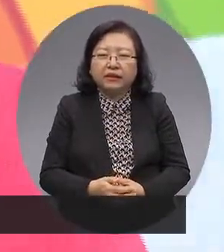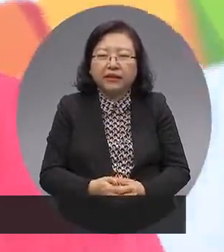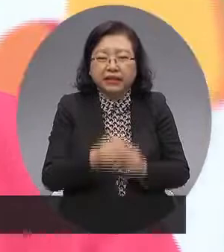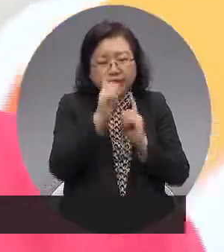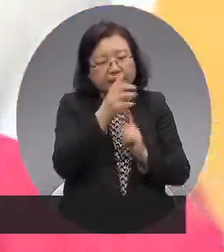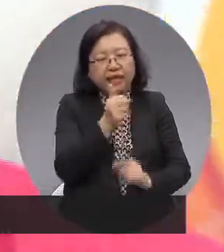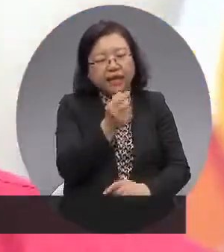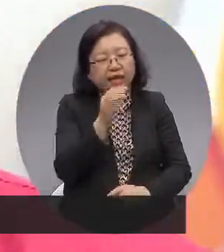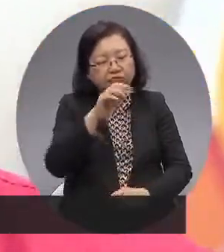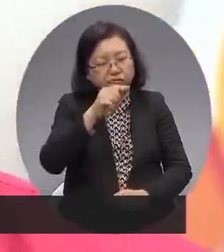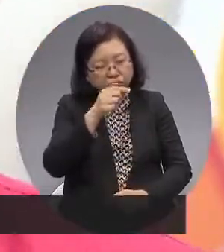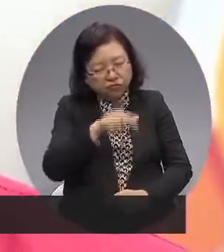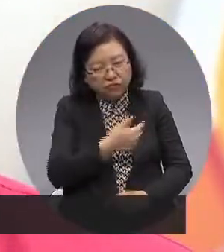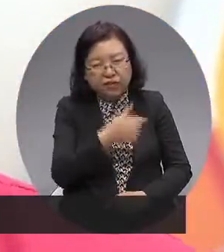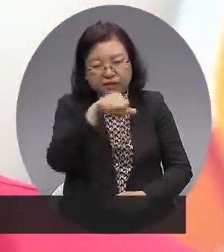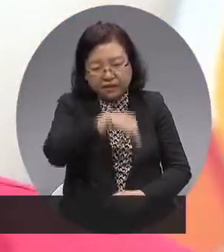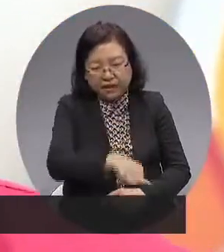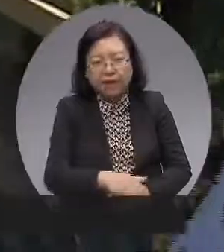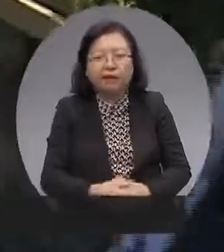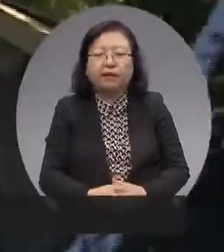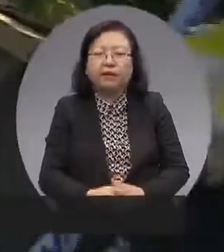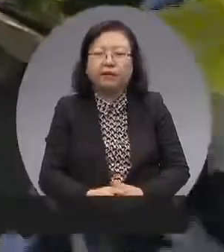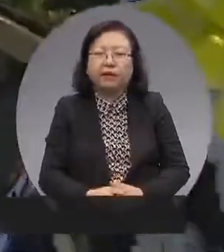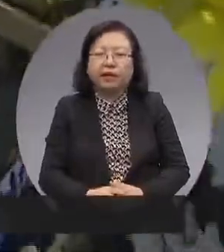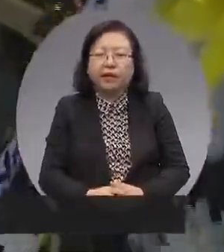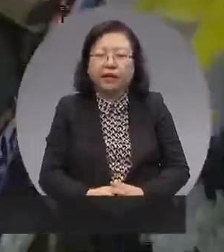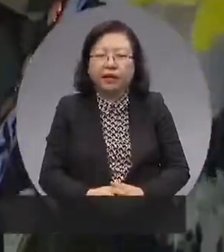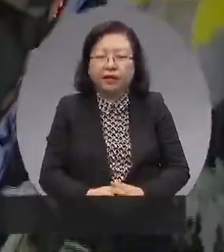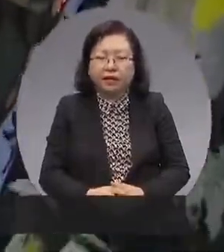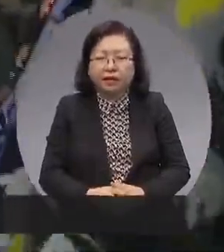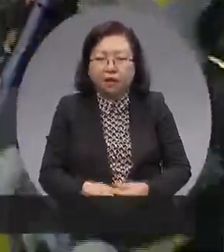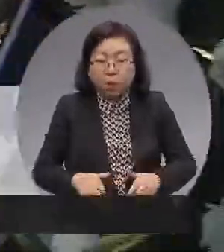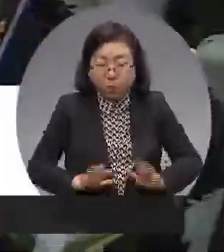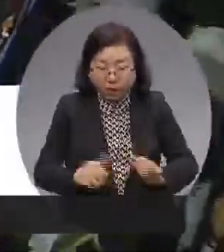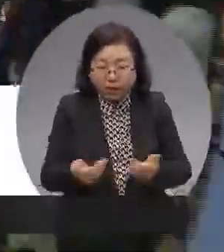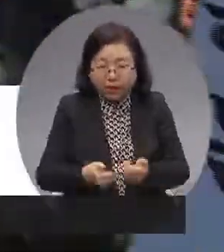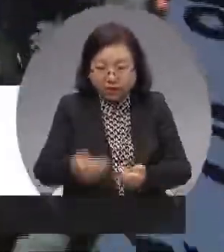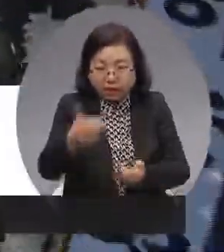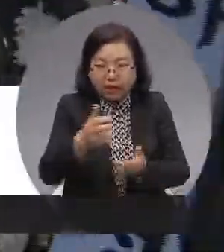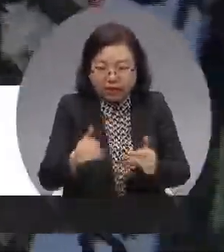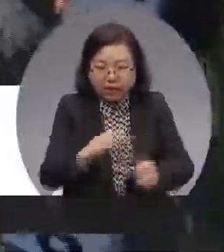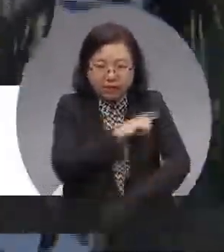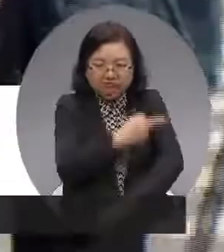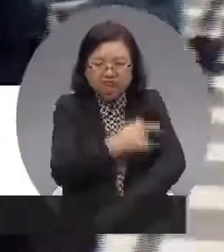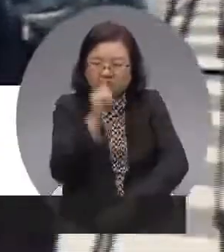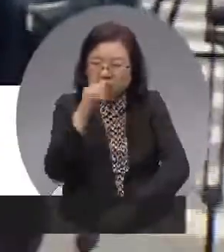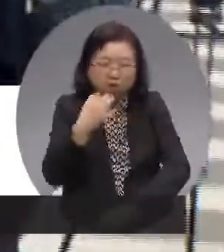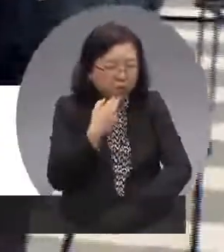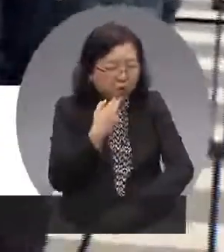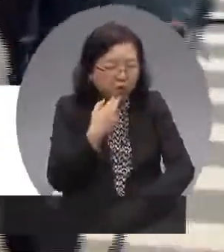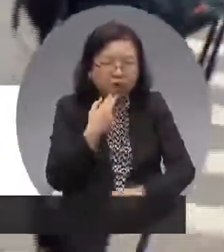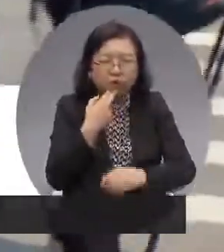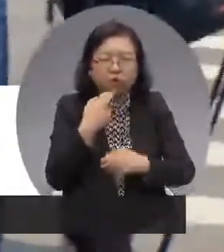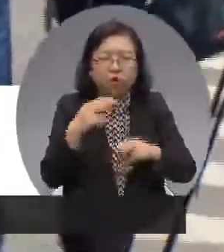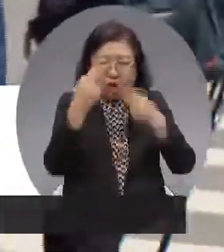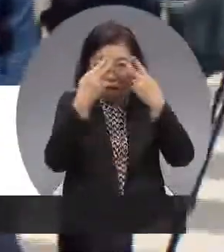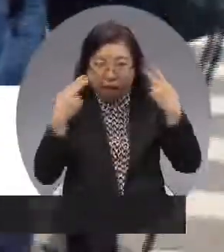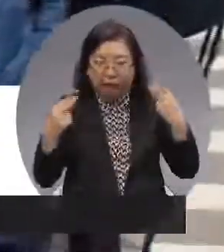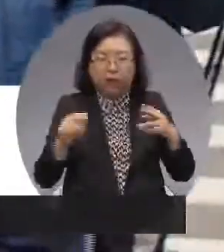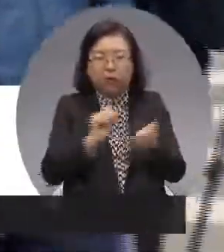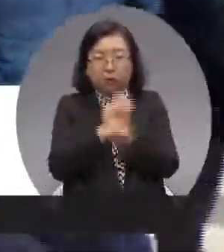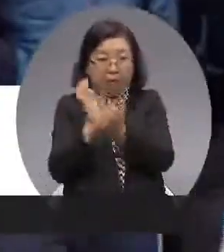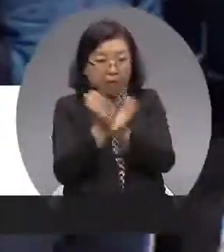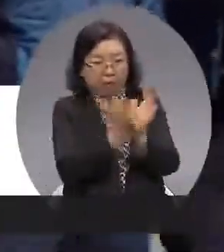이해운 전 국회의원은 탈락했습니다. 출향인사 출마 자격 논란이 근조화한 사태로까지 번진 상황을 김